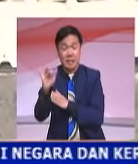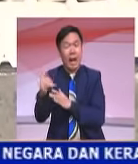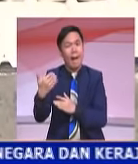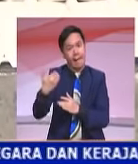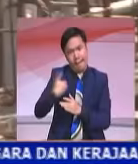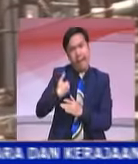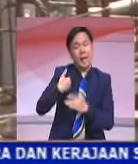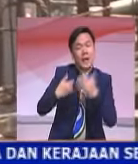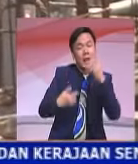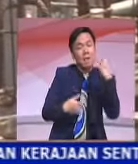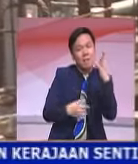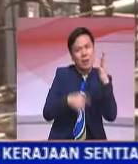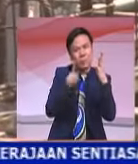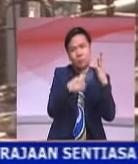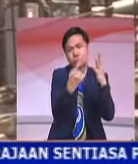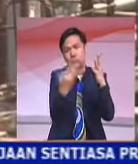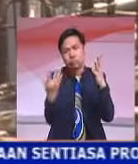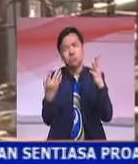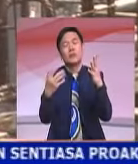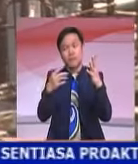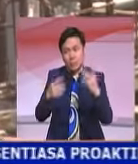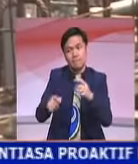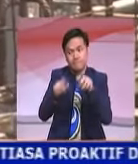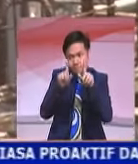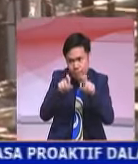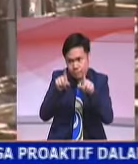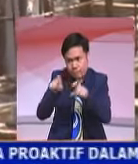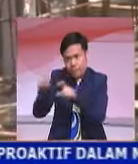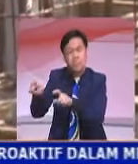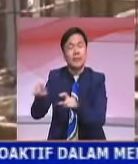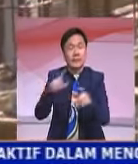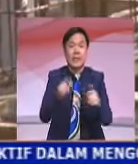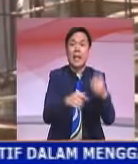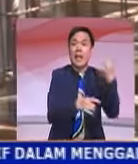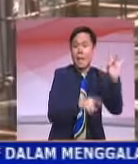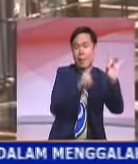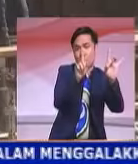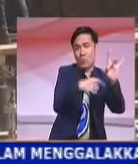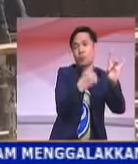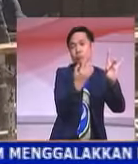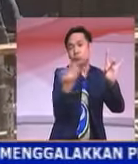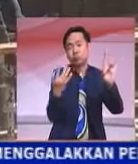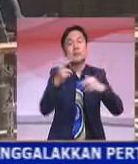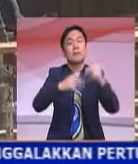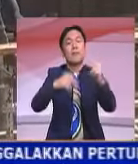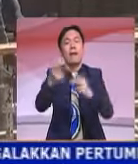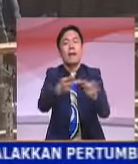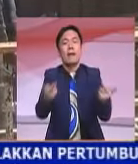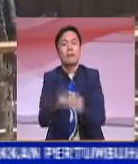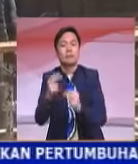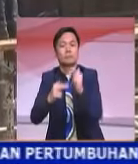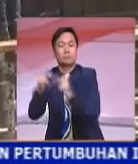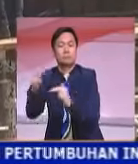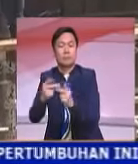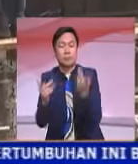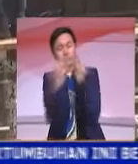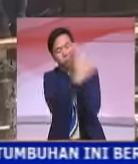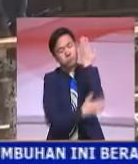menjalankan 14,840 pemeriksaan melibatkan 8,400 tapak pembinaan seluruh